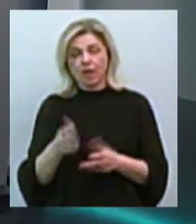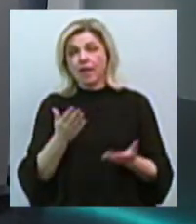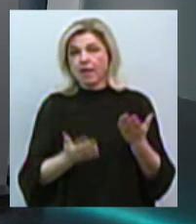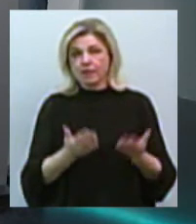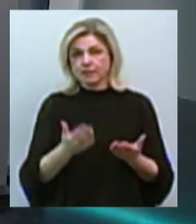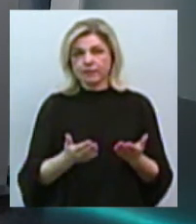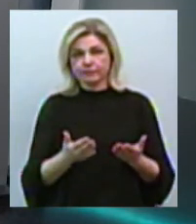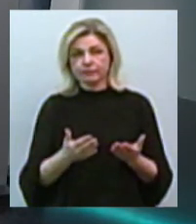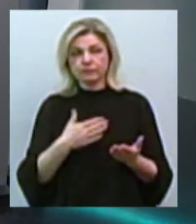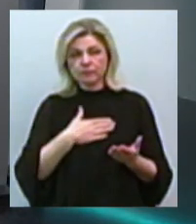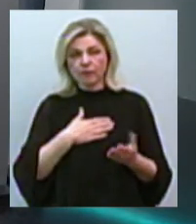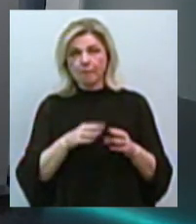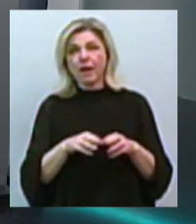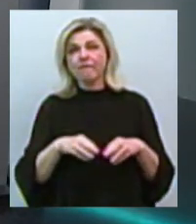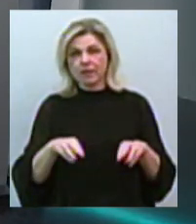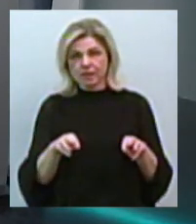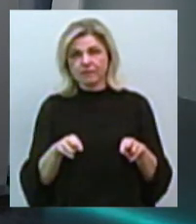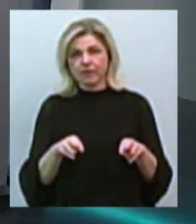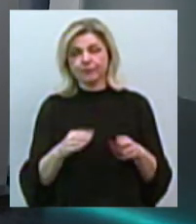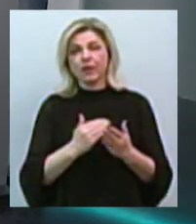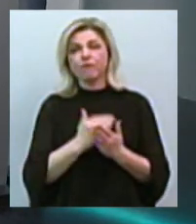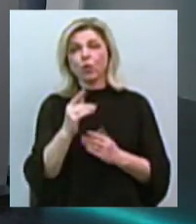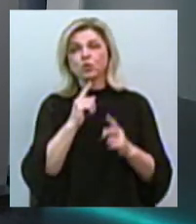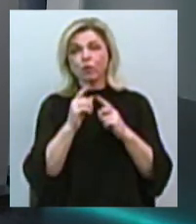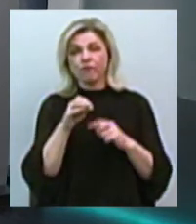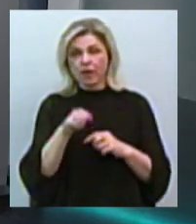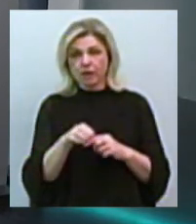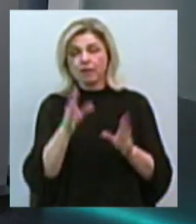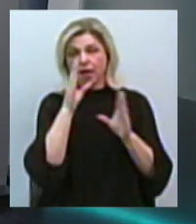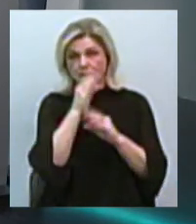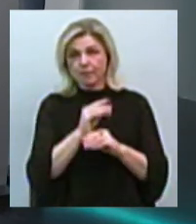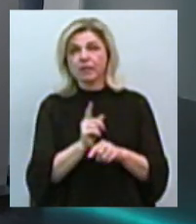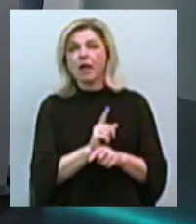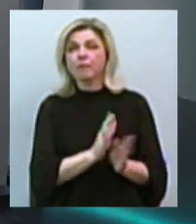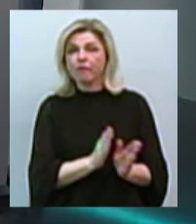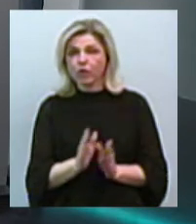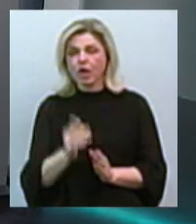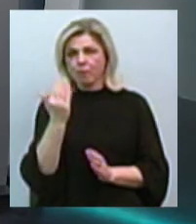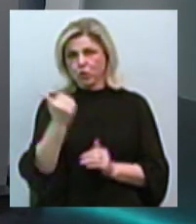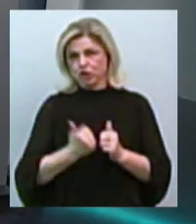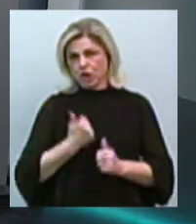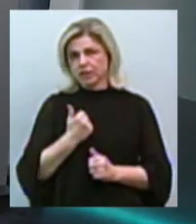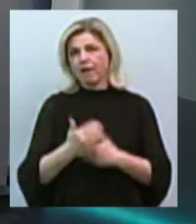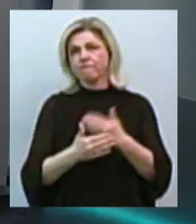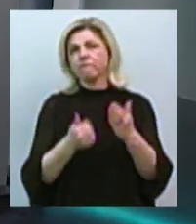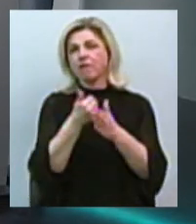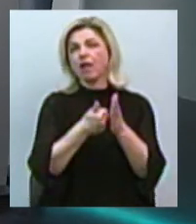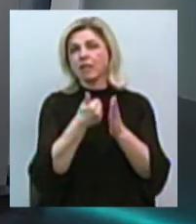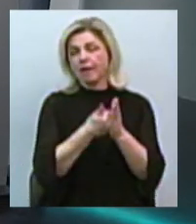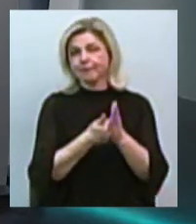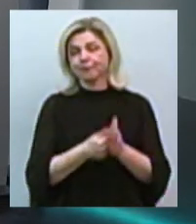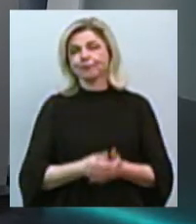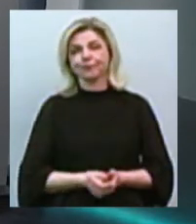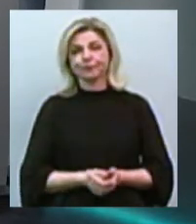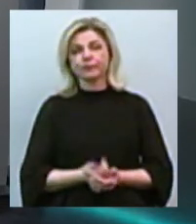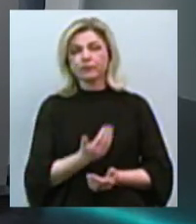наше правительство, наш Верховный Совет сможет снивелировать, то ему честь и хвала. И в принципе я скажу, что вот